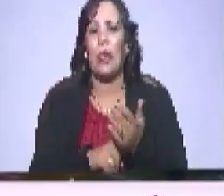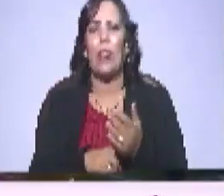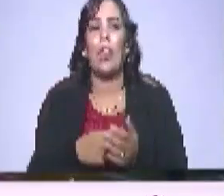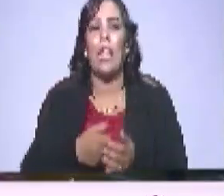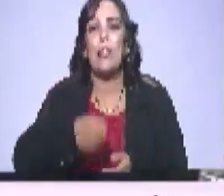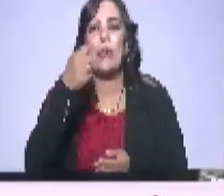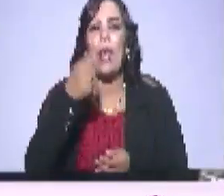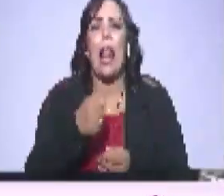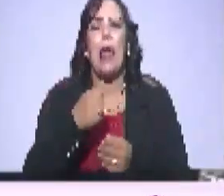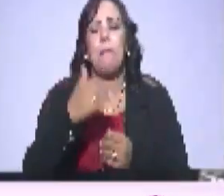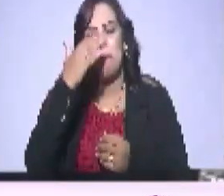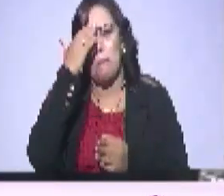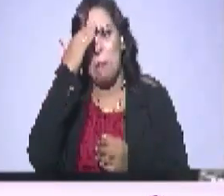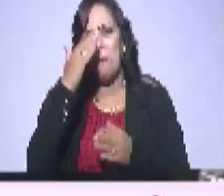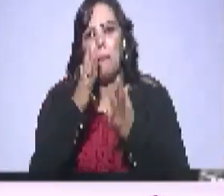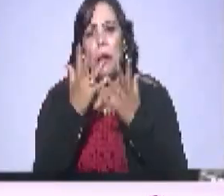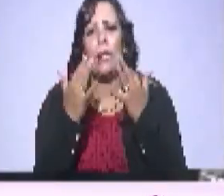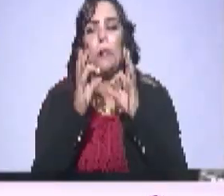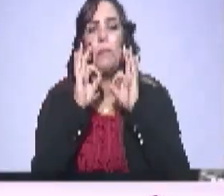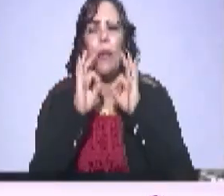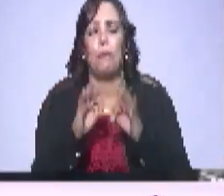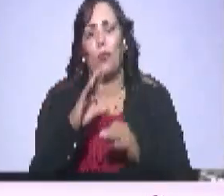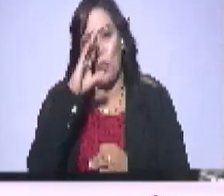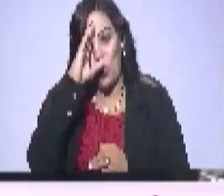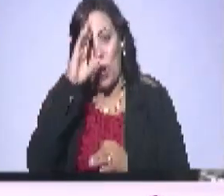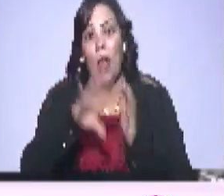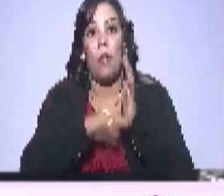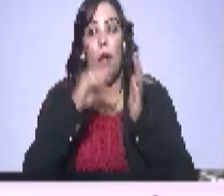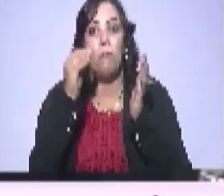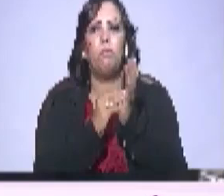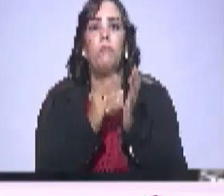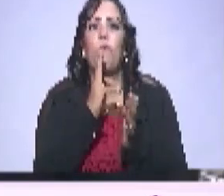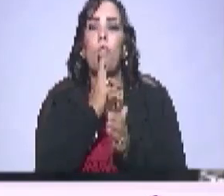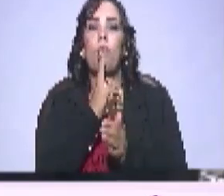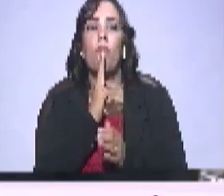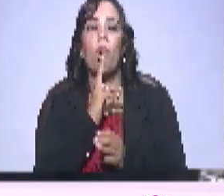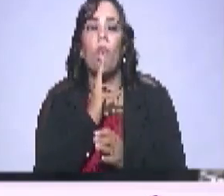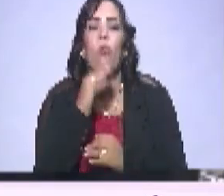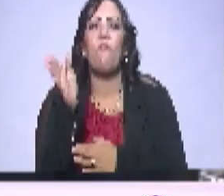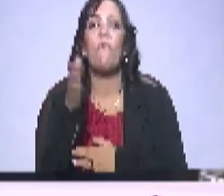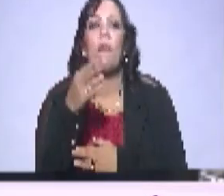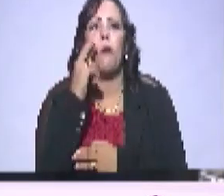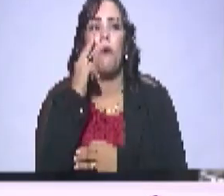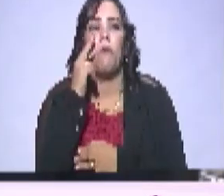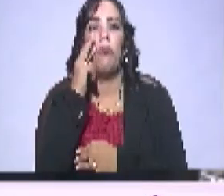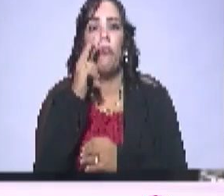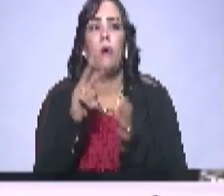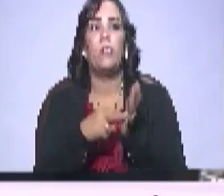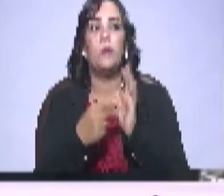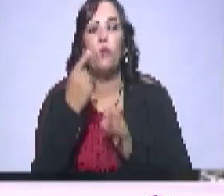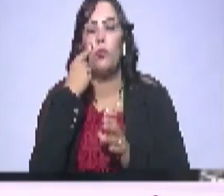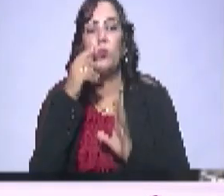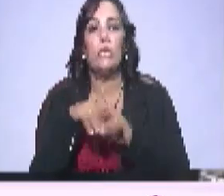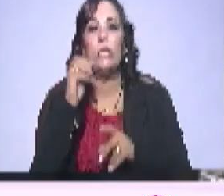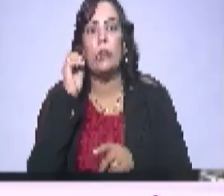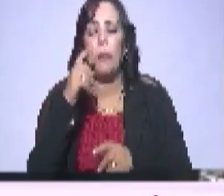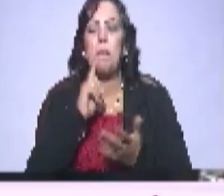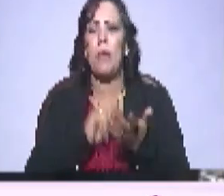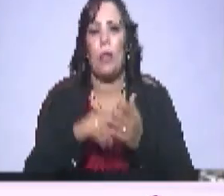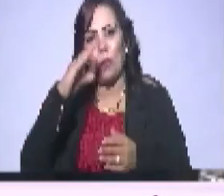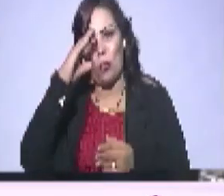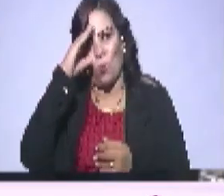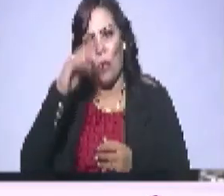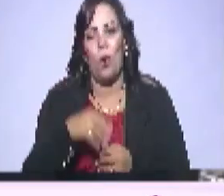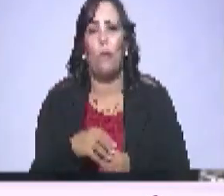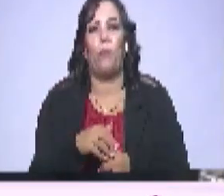شيف. ربنا يخليك. ربنا يخليك. هنبتدي بقى ننضف السمكه دي اهي ونشوف هنعمل فيها ايه. نورتينا يا ام مينا.